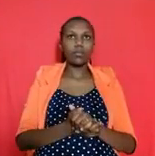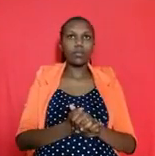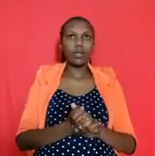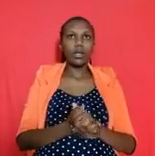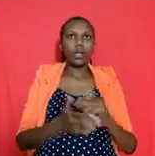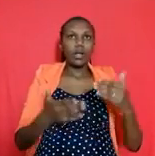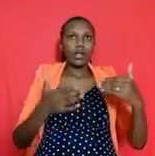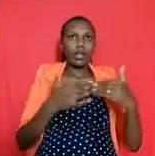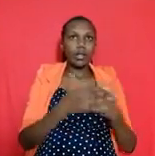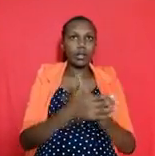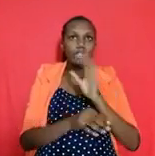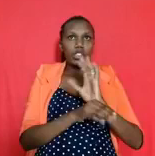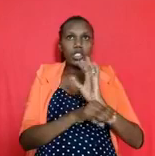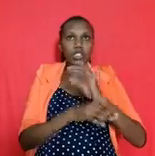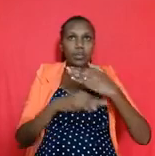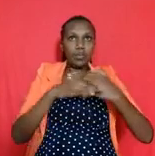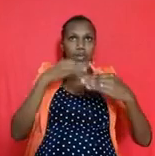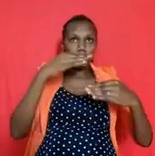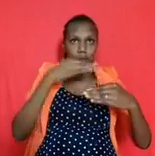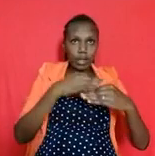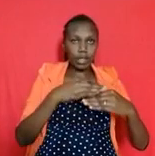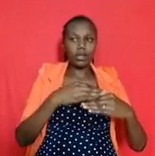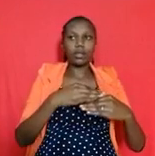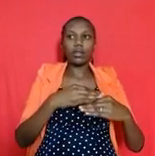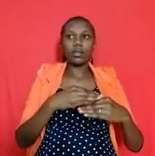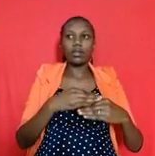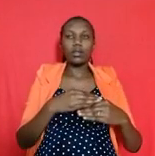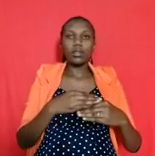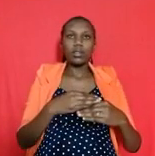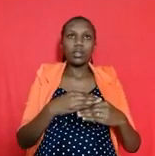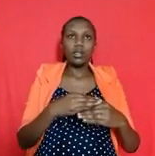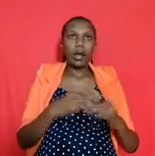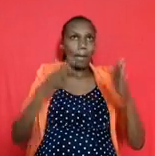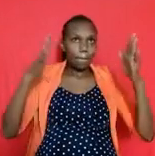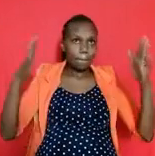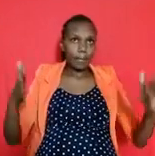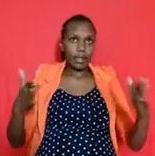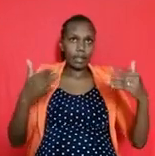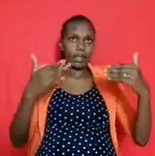new sanctuary ni kuga ihoero rieru inene